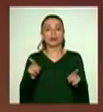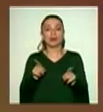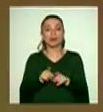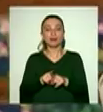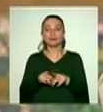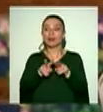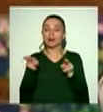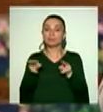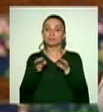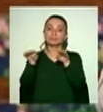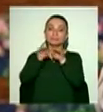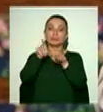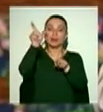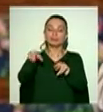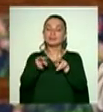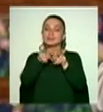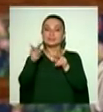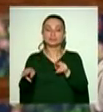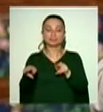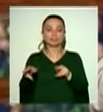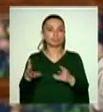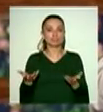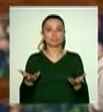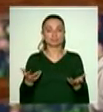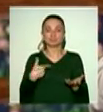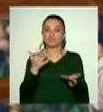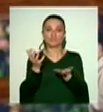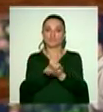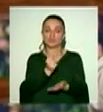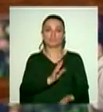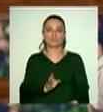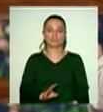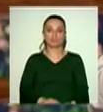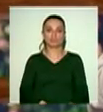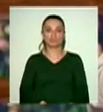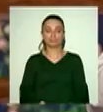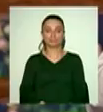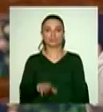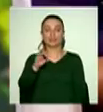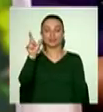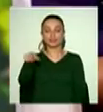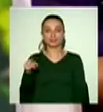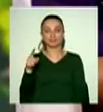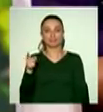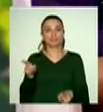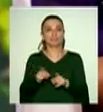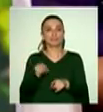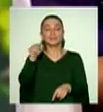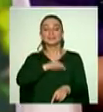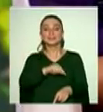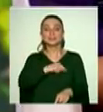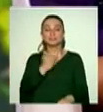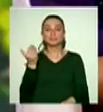მაგრამ ესეთი დონეზე ადამიანი ვერ ვპოულობ. ლევან